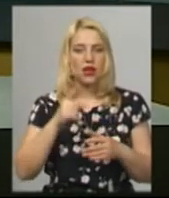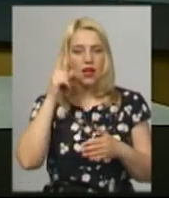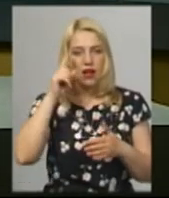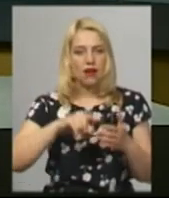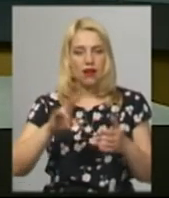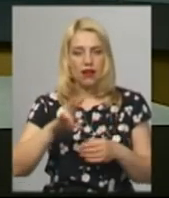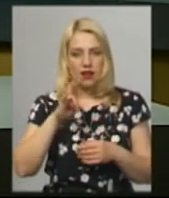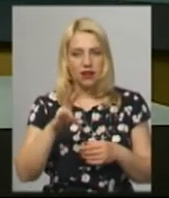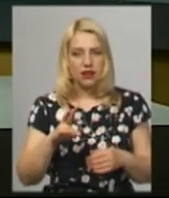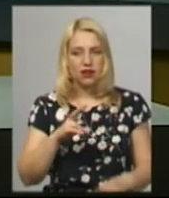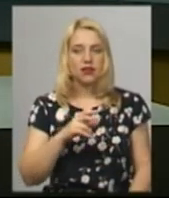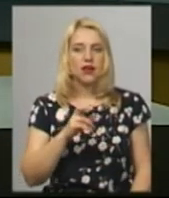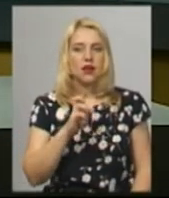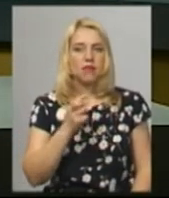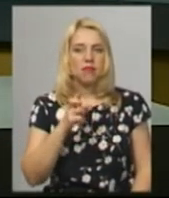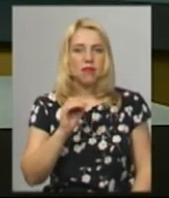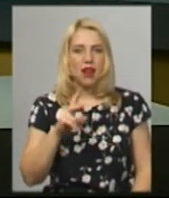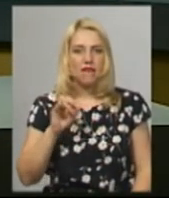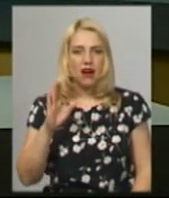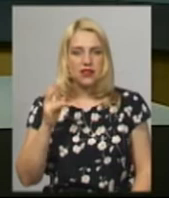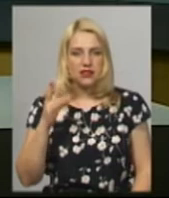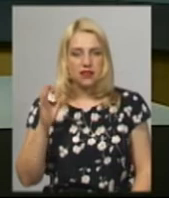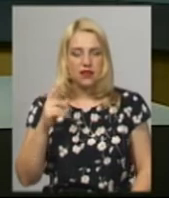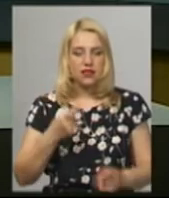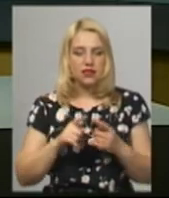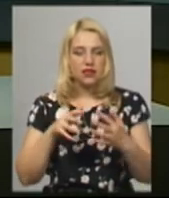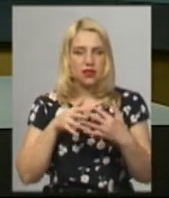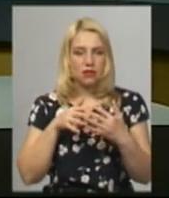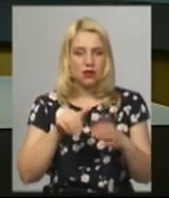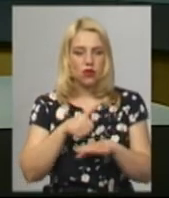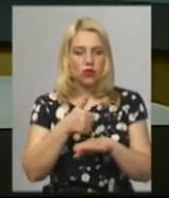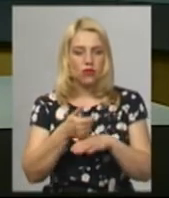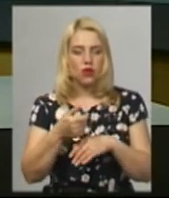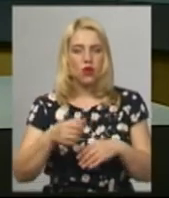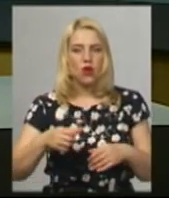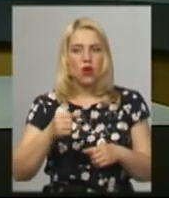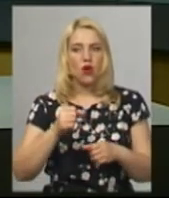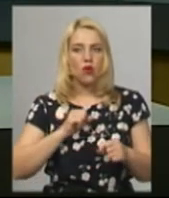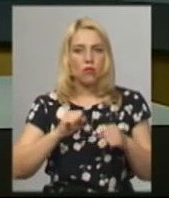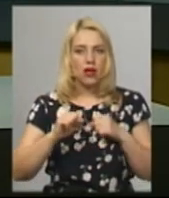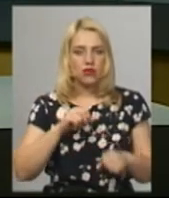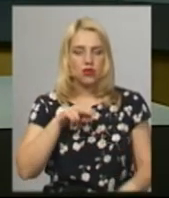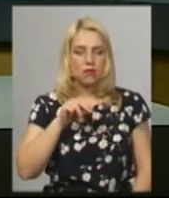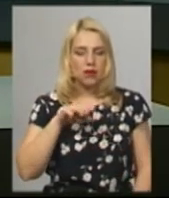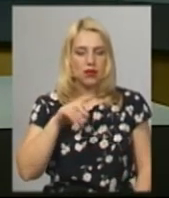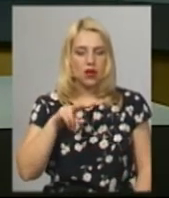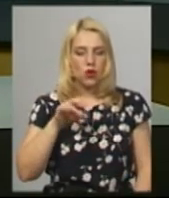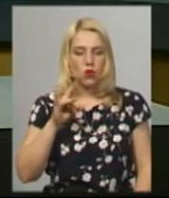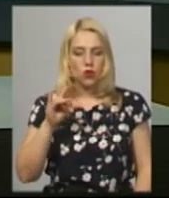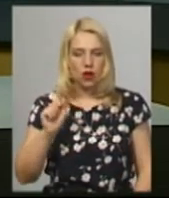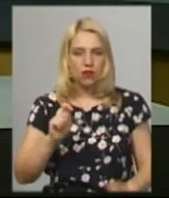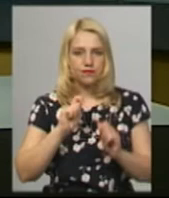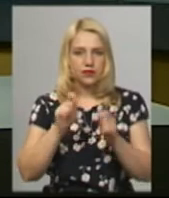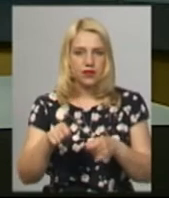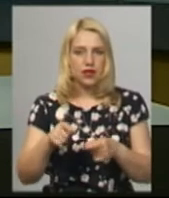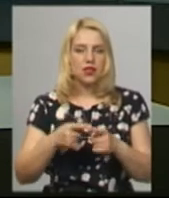Чорноострівської громади Анатолія Біліванцева, саме за цей бій головнокомандувач українського війська Симон Петлюра удостоїв Євгена Мишковського